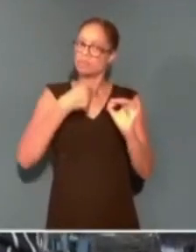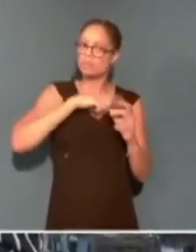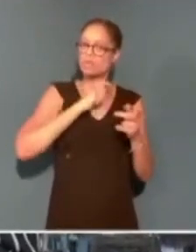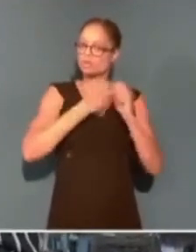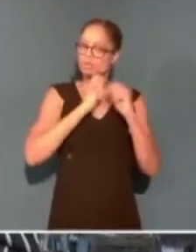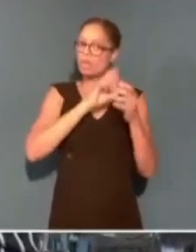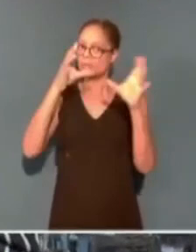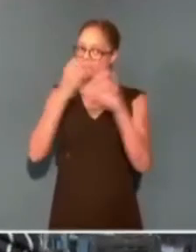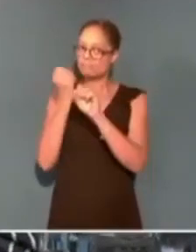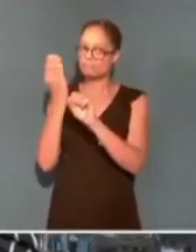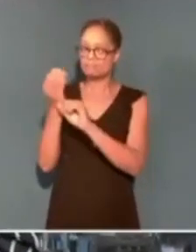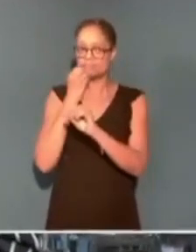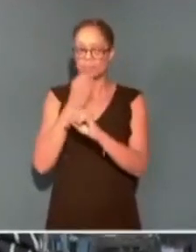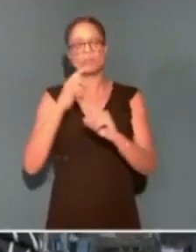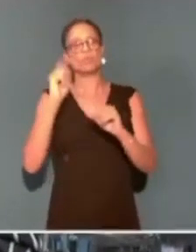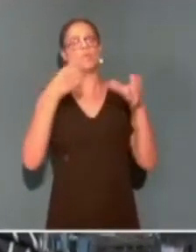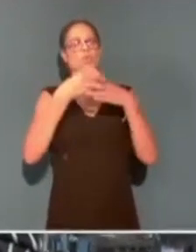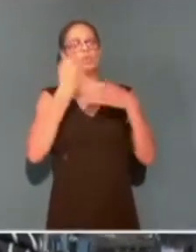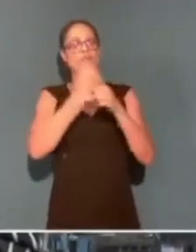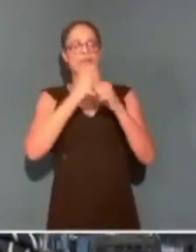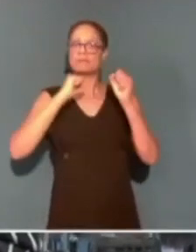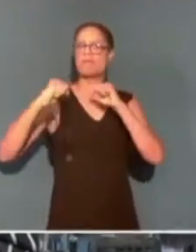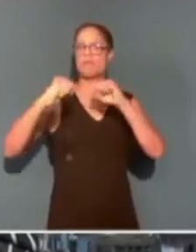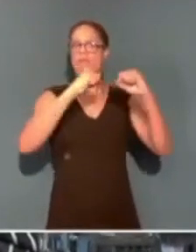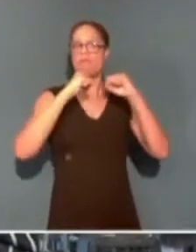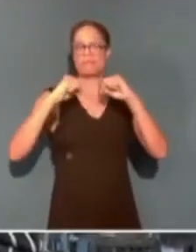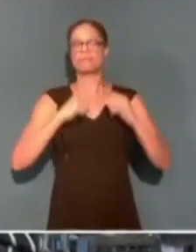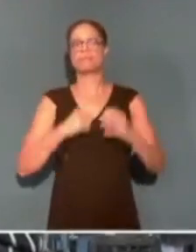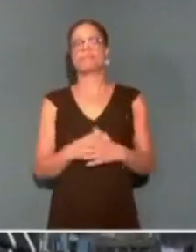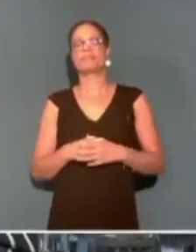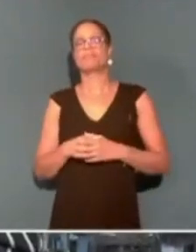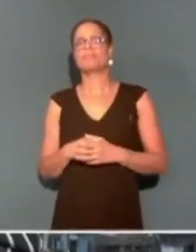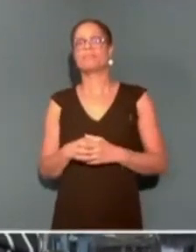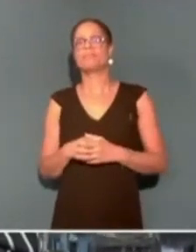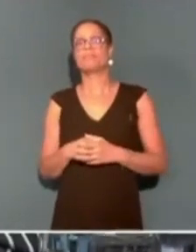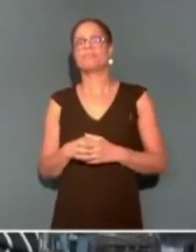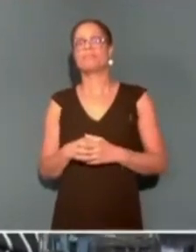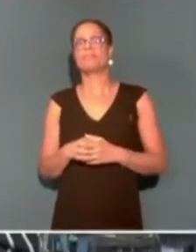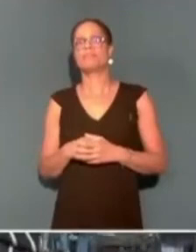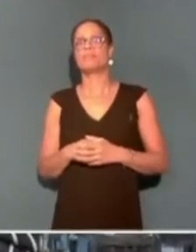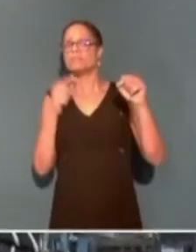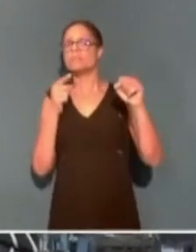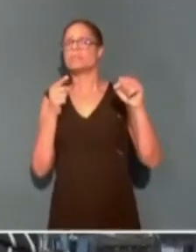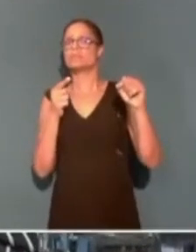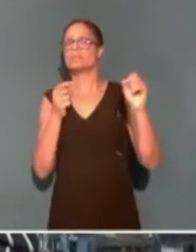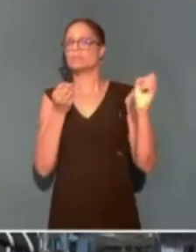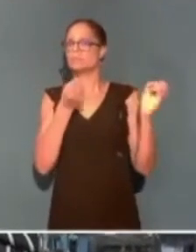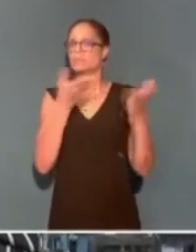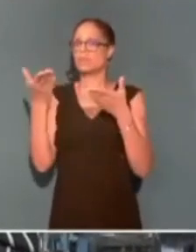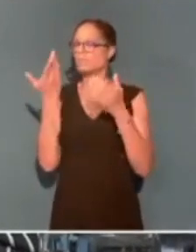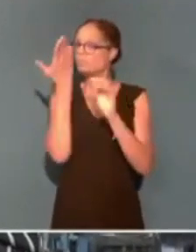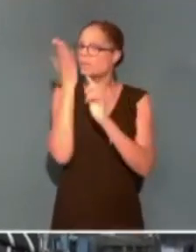un consensus. Et que nous avons dit que ce consensus sera soumis à l'Assemblée